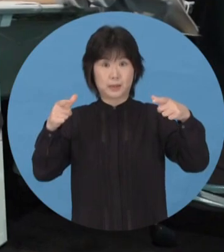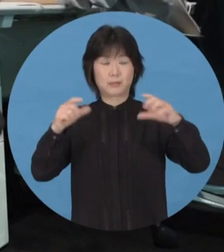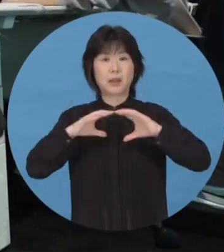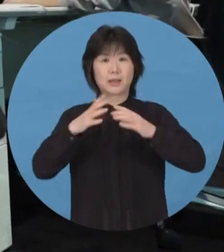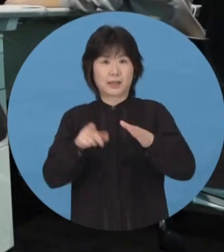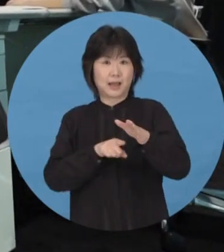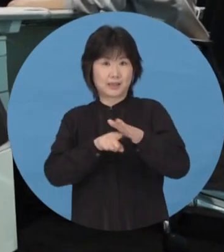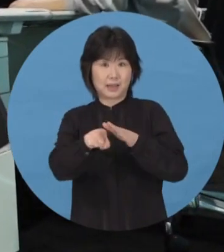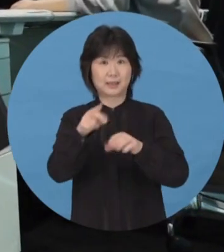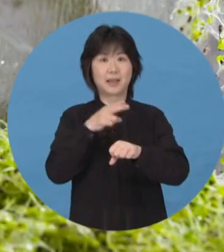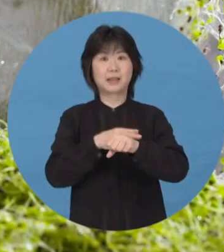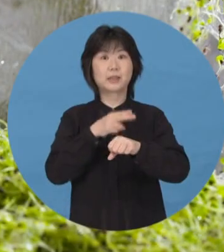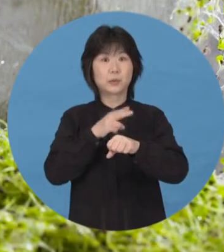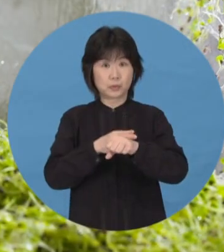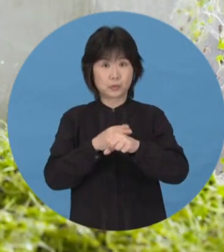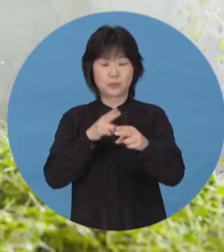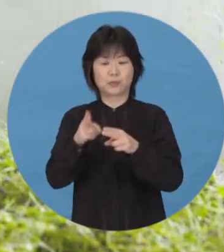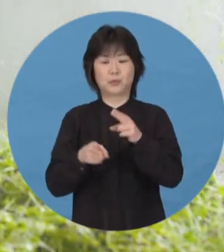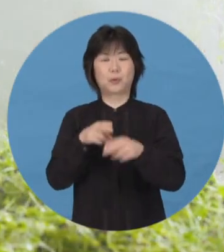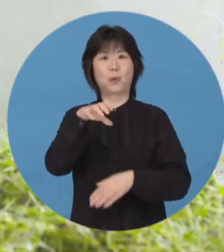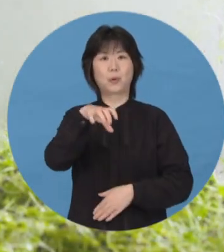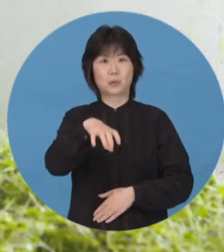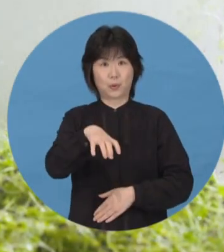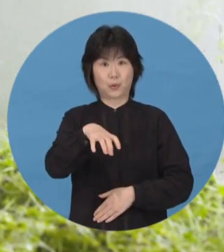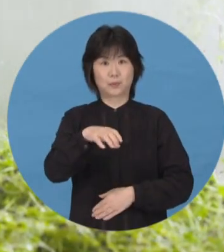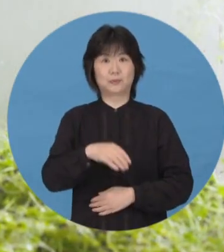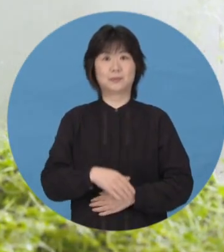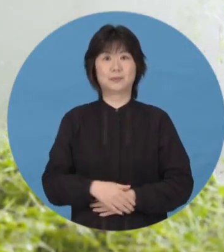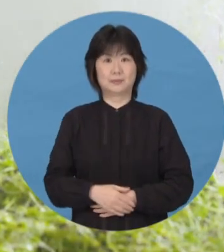世界最先端の植物工場だ。